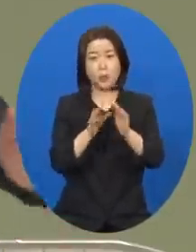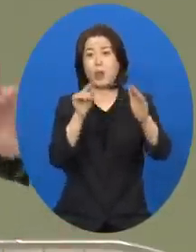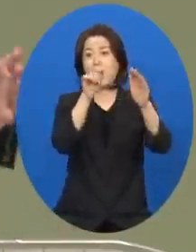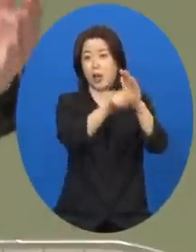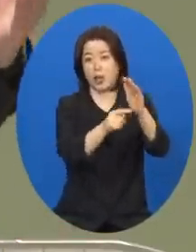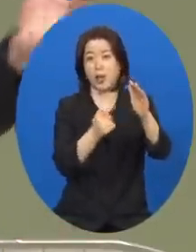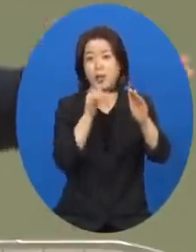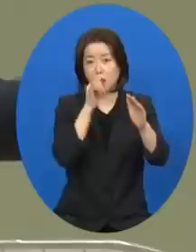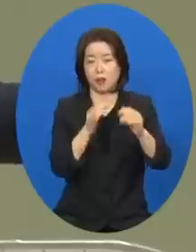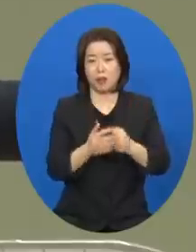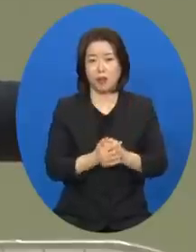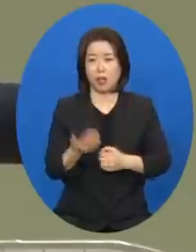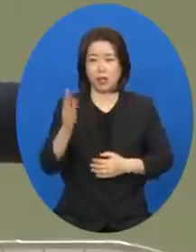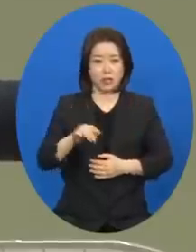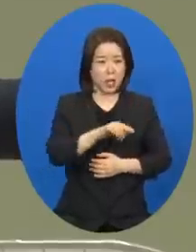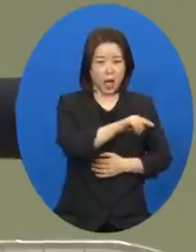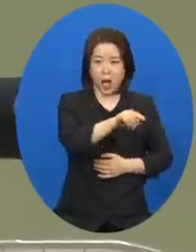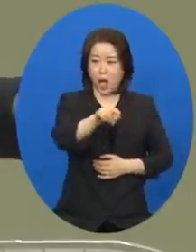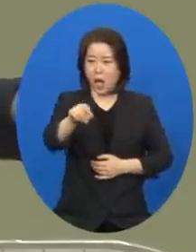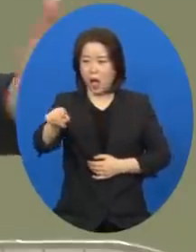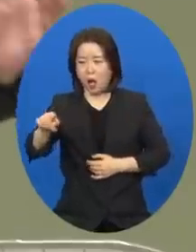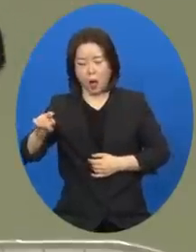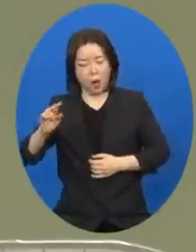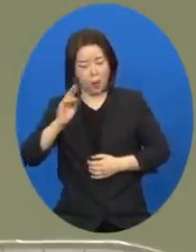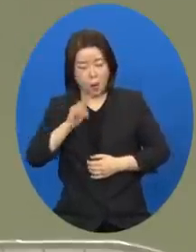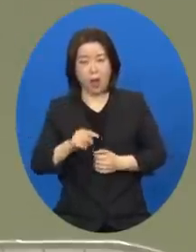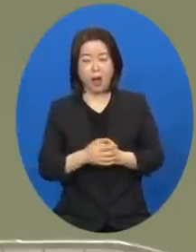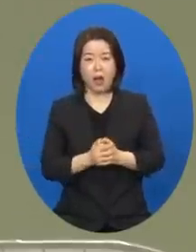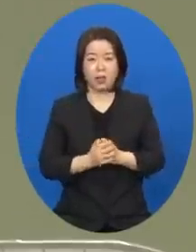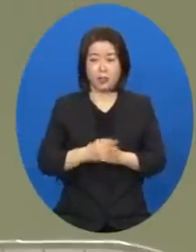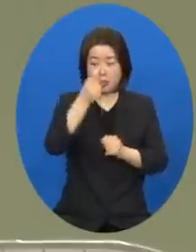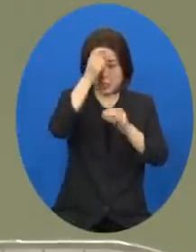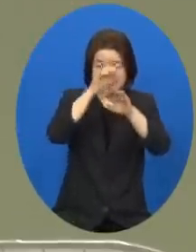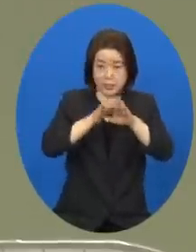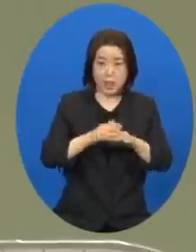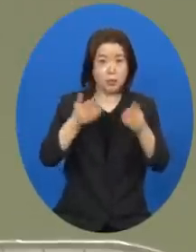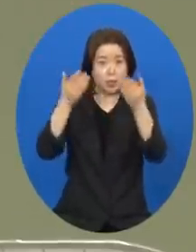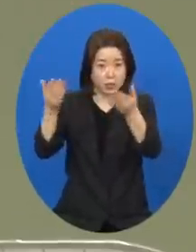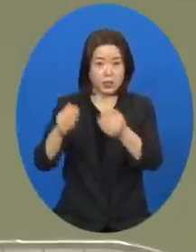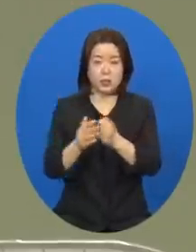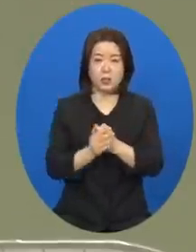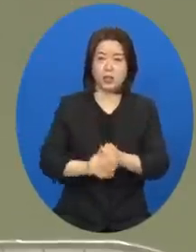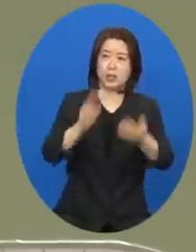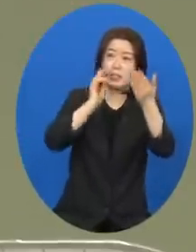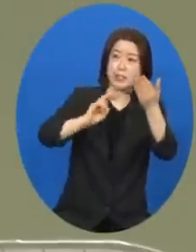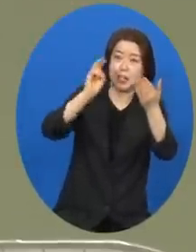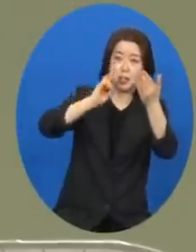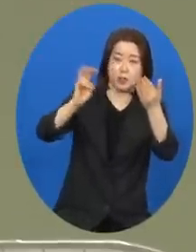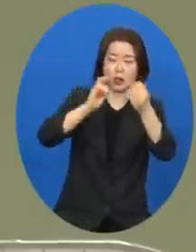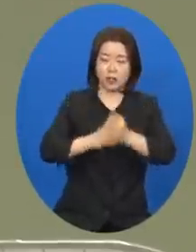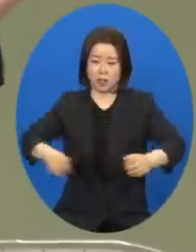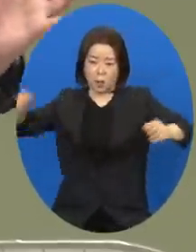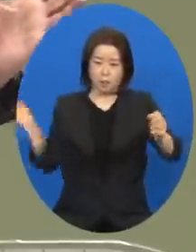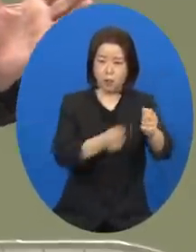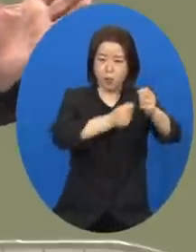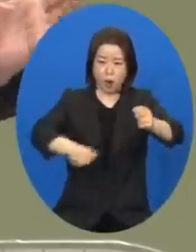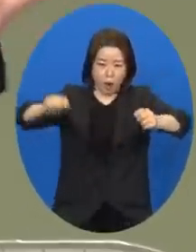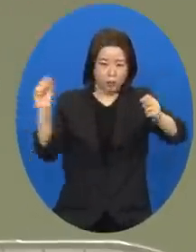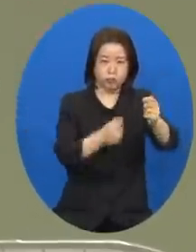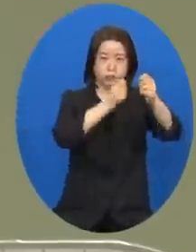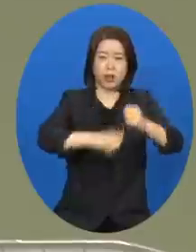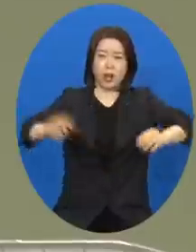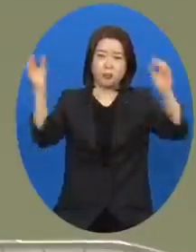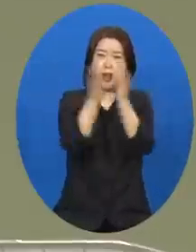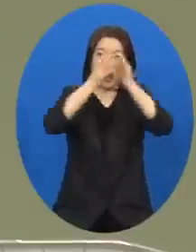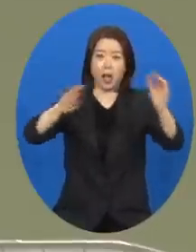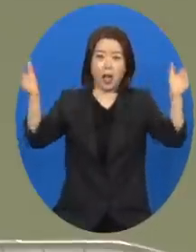그런데 난리도 아니더라고요. 예배를 드리는데 찬송을 하는데 막 북을 치고 손뼉을